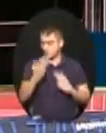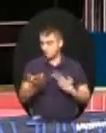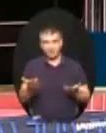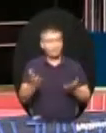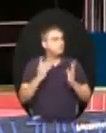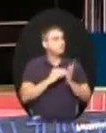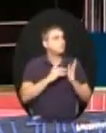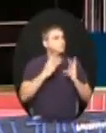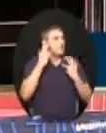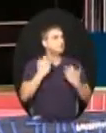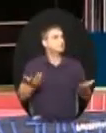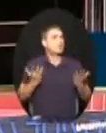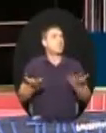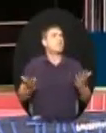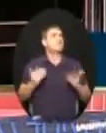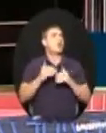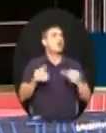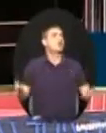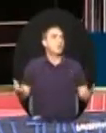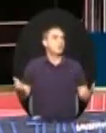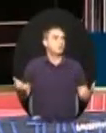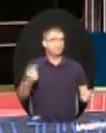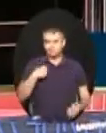תקשיבי. למה צריך לצפות? כלומר, איפה הגבולות?